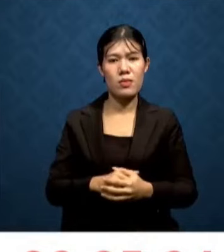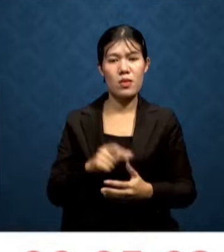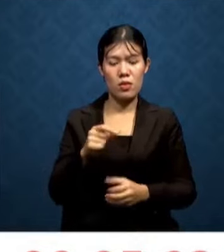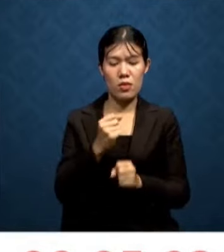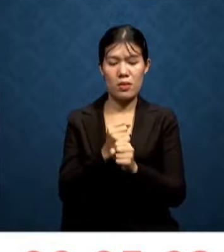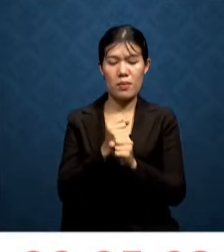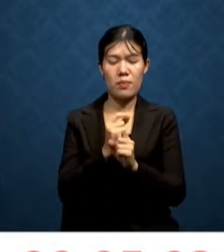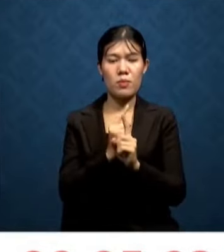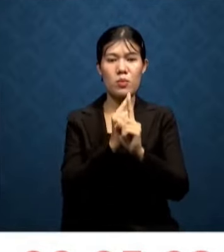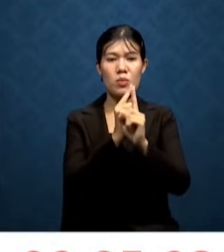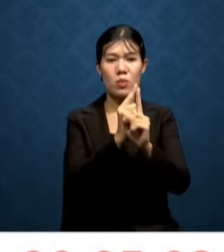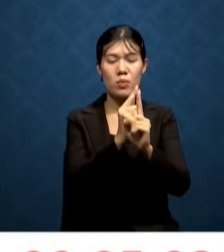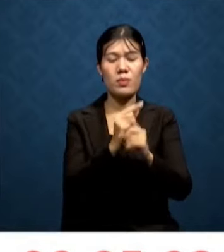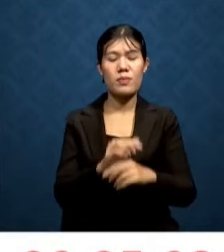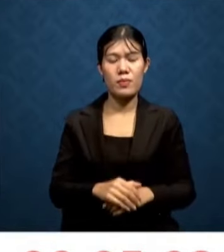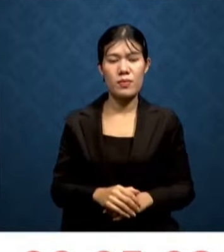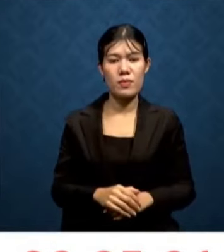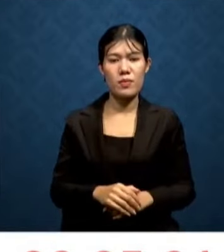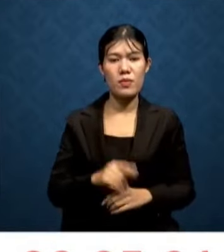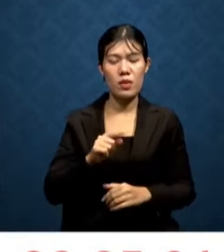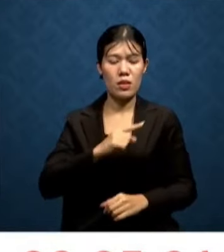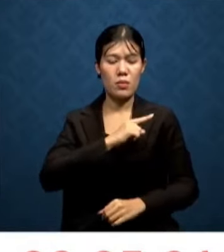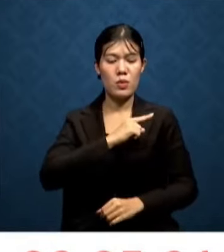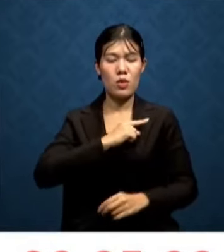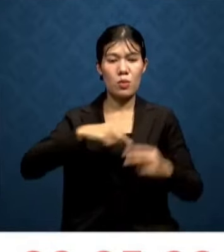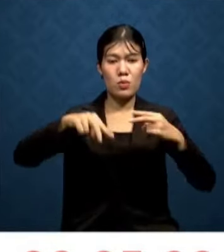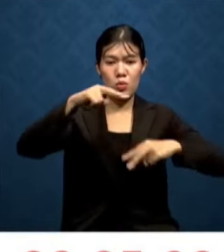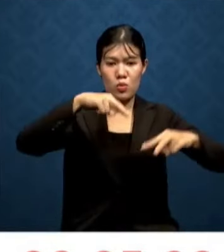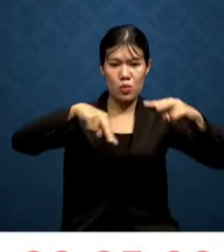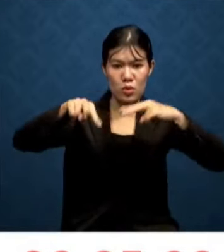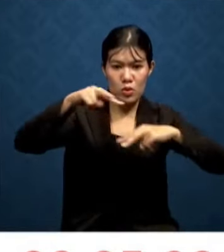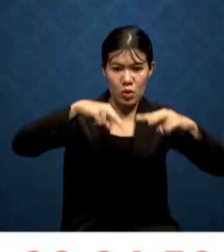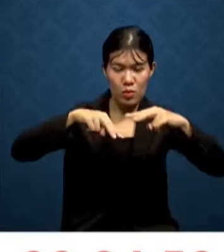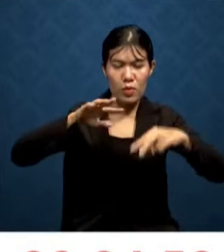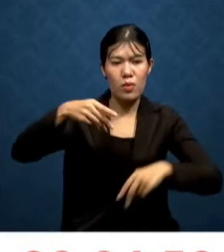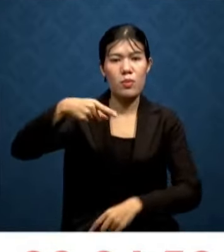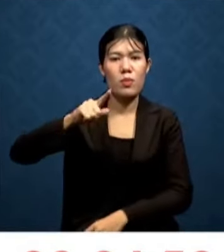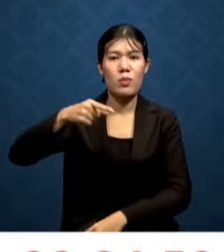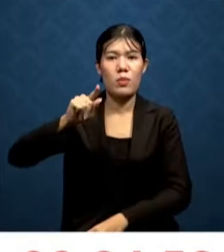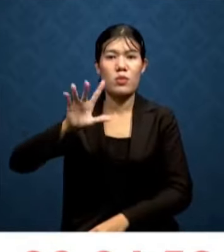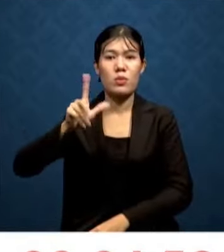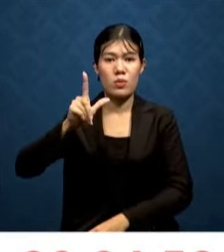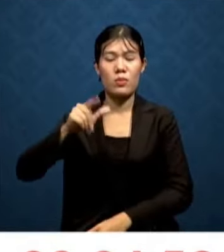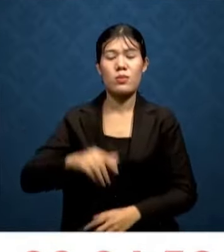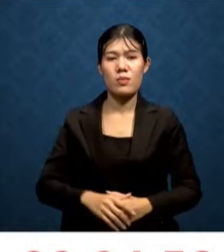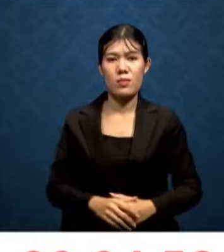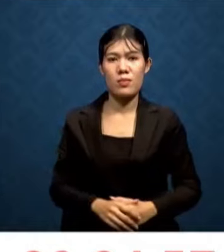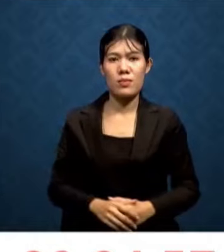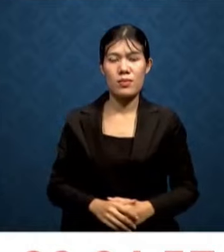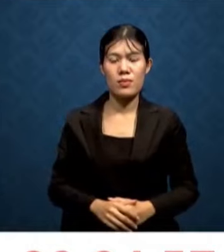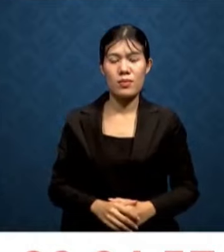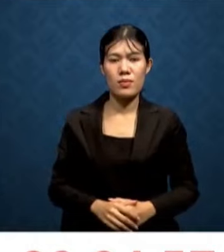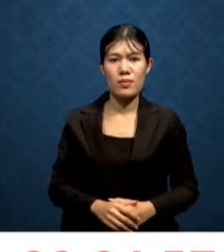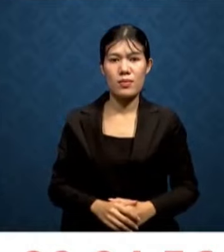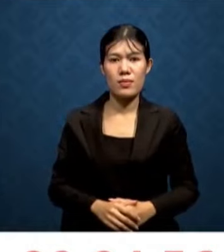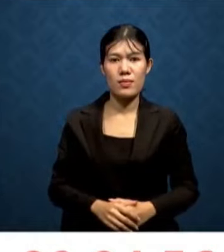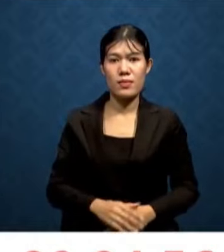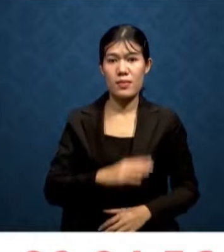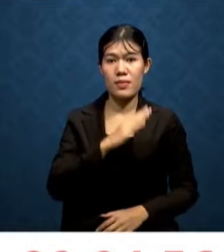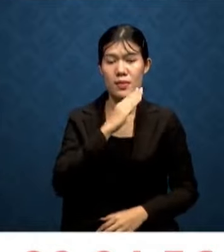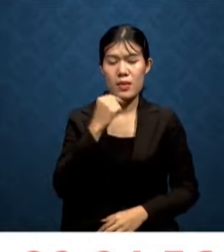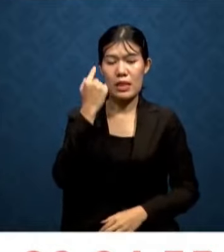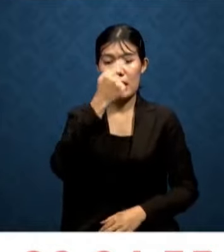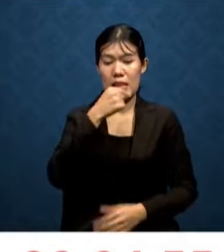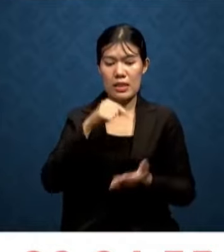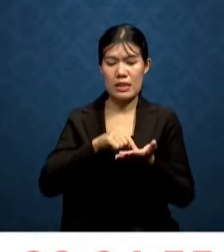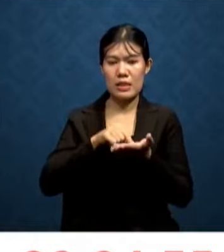นะครับคือมีหน้าที่ไต่สวนเป็นอำนาจที่ปปช.ดังนั้นนะครับถ้าท่านใดจะเสนอ